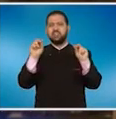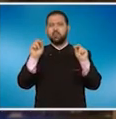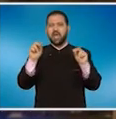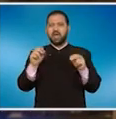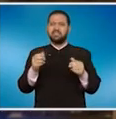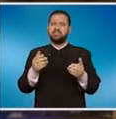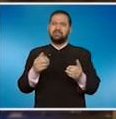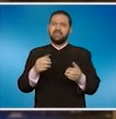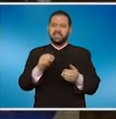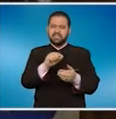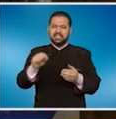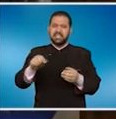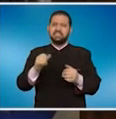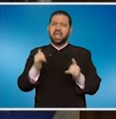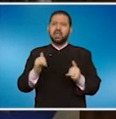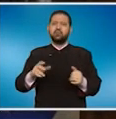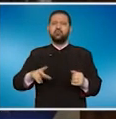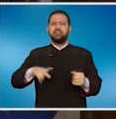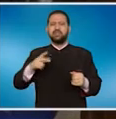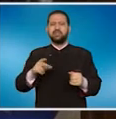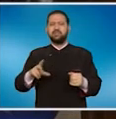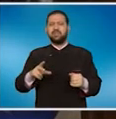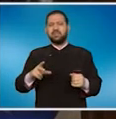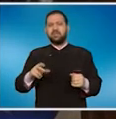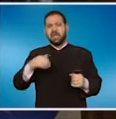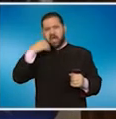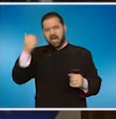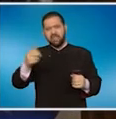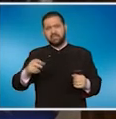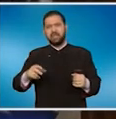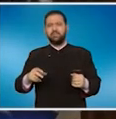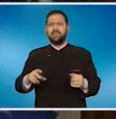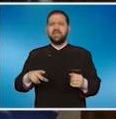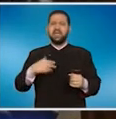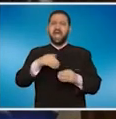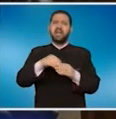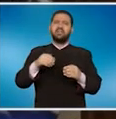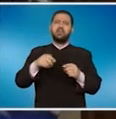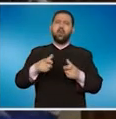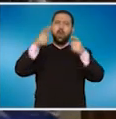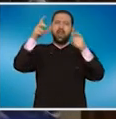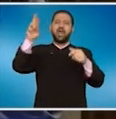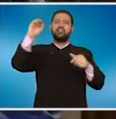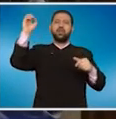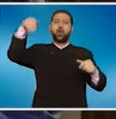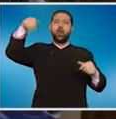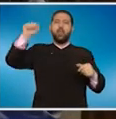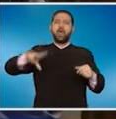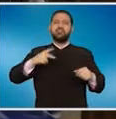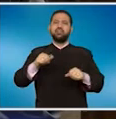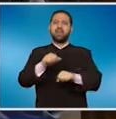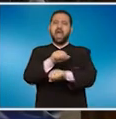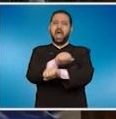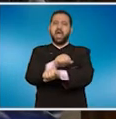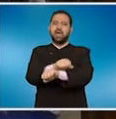spune, din captivitate, din captivitatea romană, adică fiind Sfântul Apostol Pavel la Roma, nu? Știm din